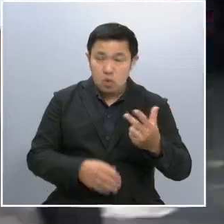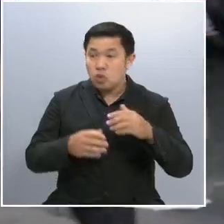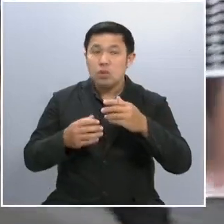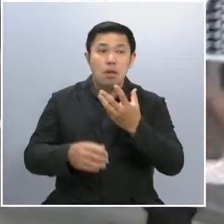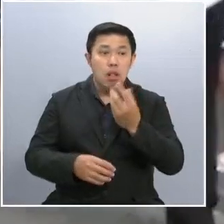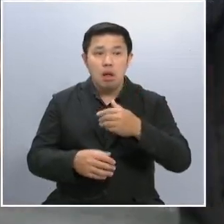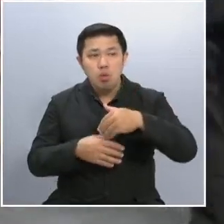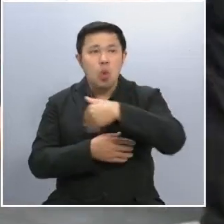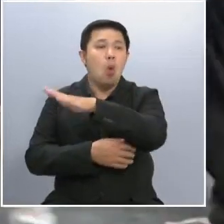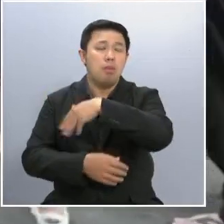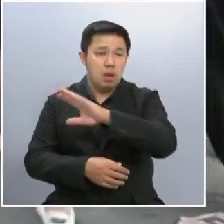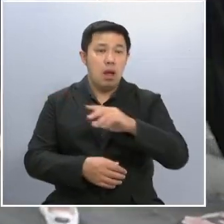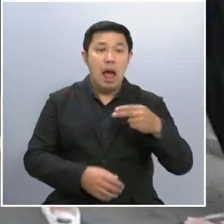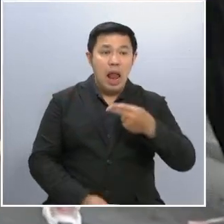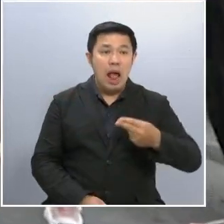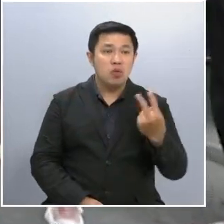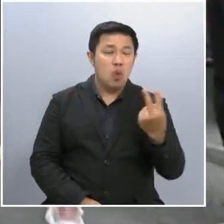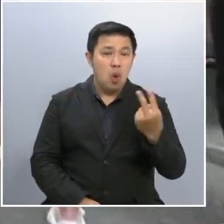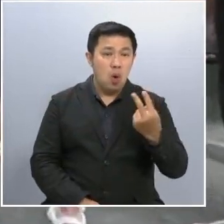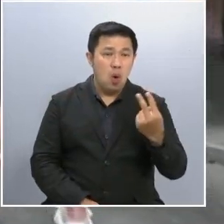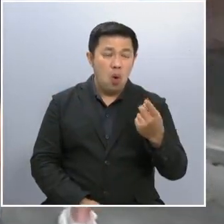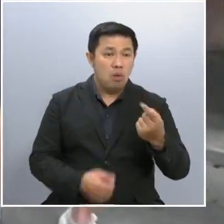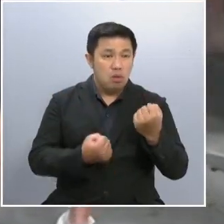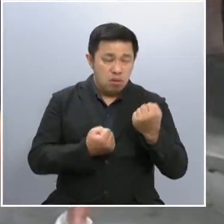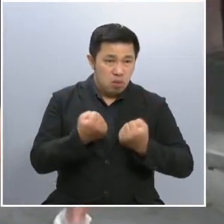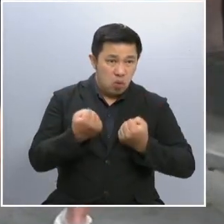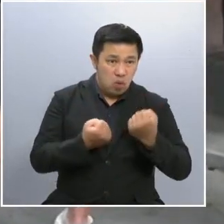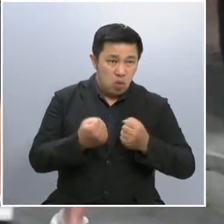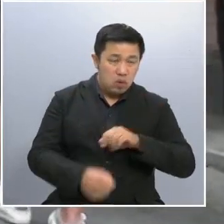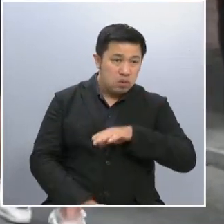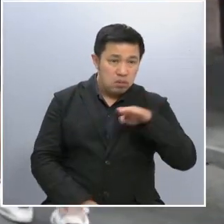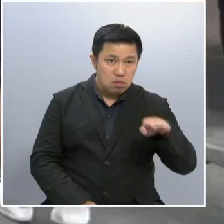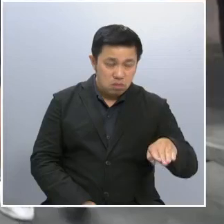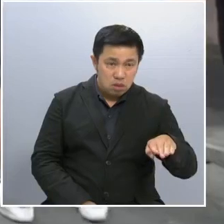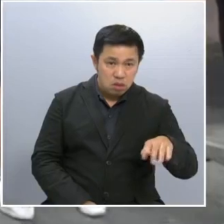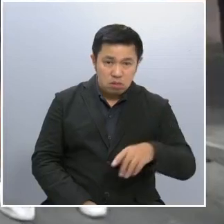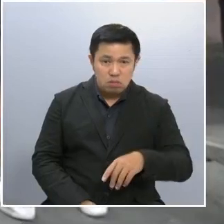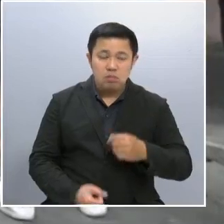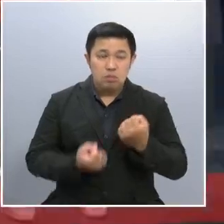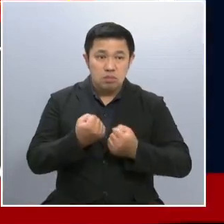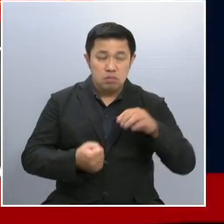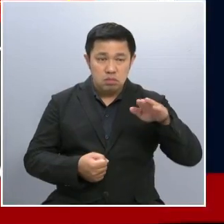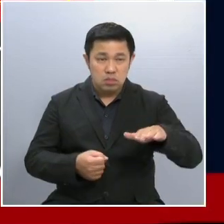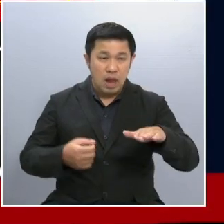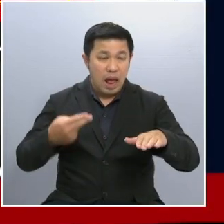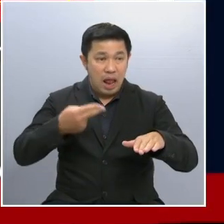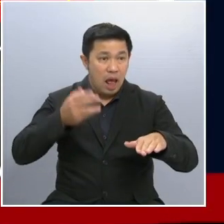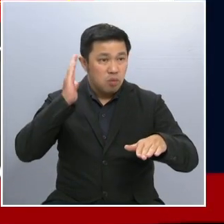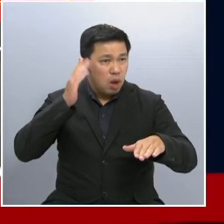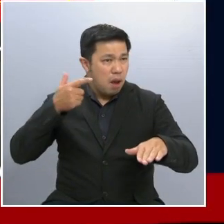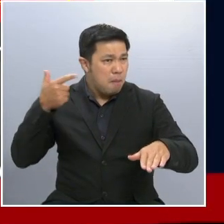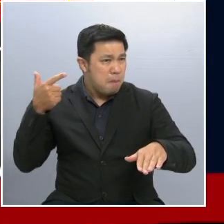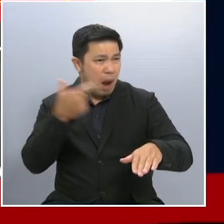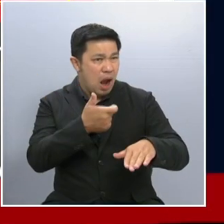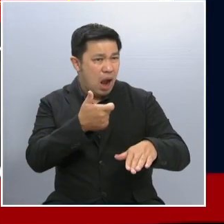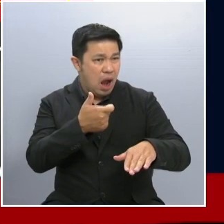เมื่อกี้นี้แล้วพอหลาน2คนขับรถมาจอดภายในบ้านไก่ซึ่งเป็นน้าเขยก็เดินถือปืนมาเจาะยิงหลานชายก่อนก็ยิงตอนที่ยังอยู่